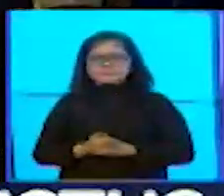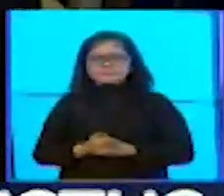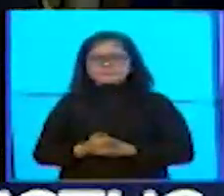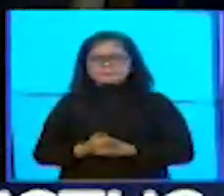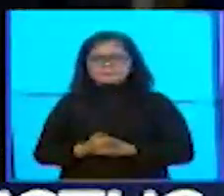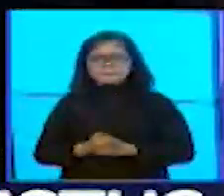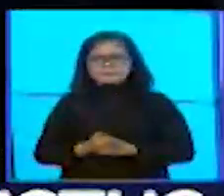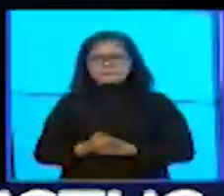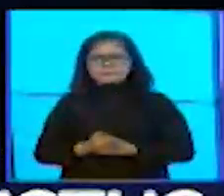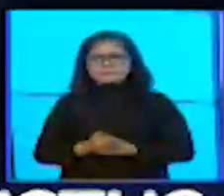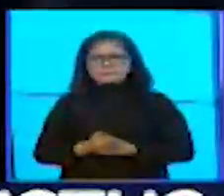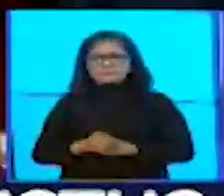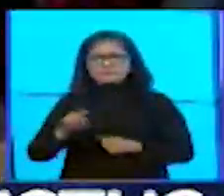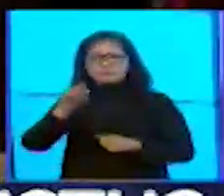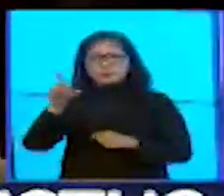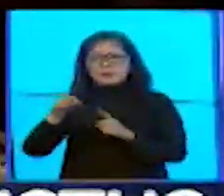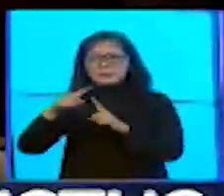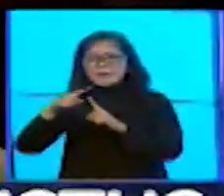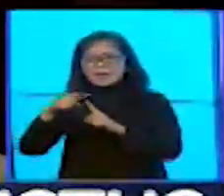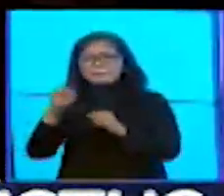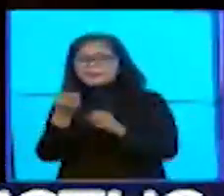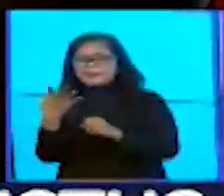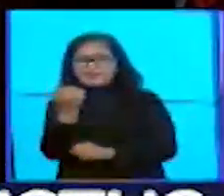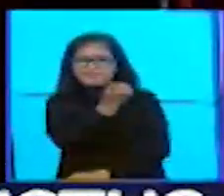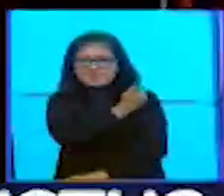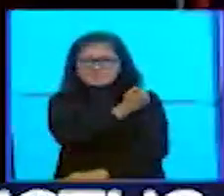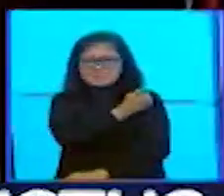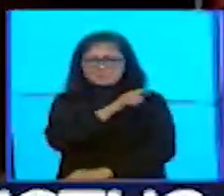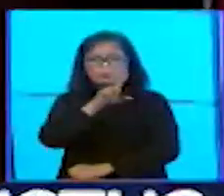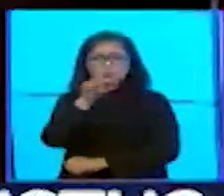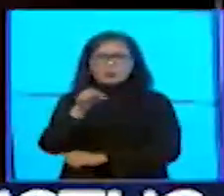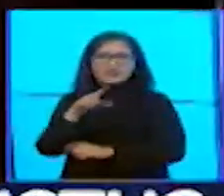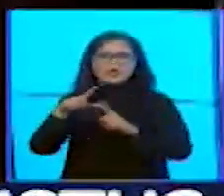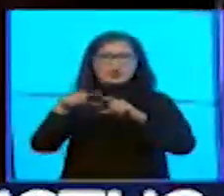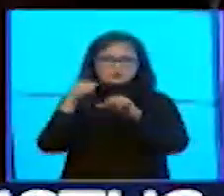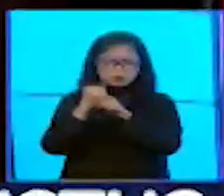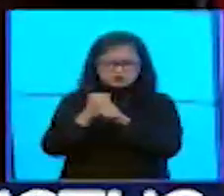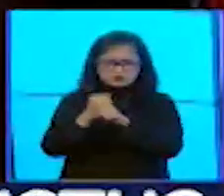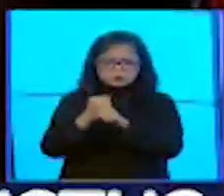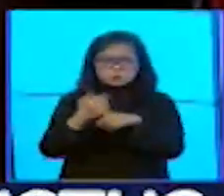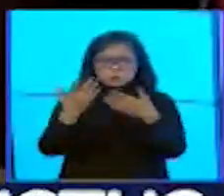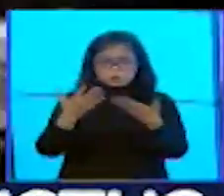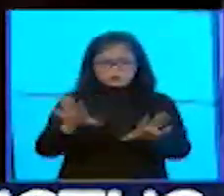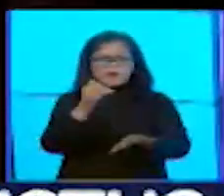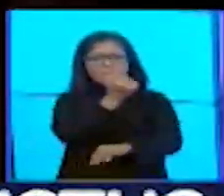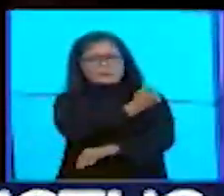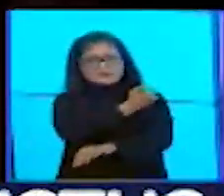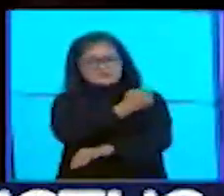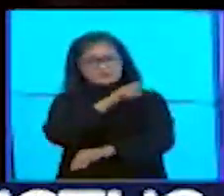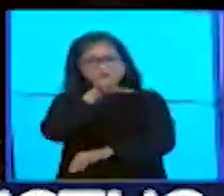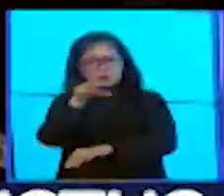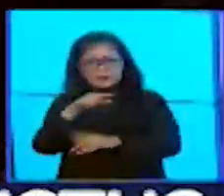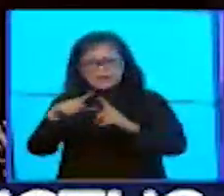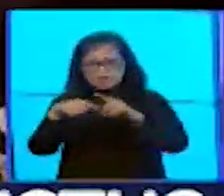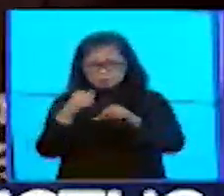vaksinasinya bulan atau tanggal berapa, Bu? Tanggal 1 bulan Agustus. Oh, baru kemarin. Iya. Nah, ini tanggapannya nih, Bu,